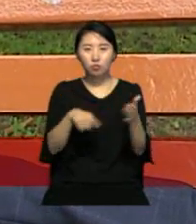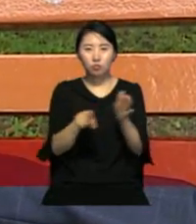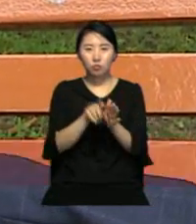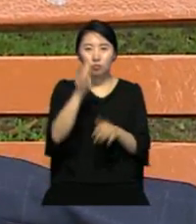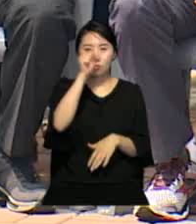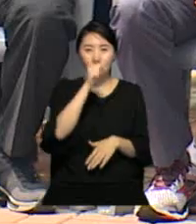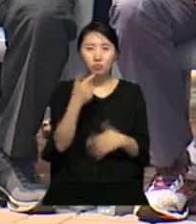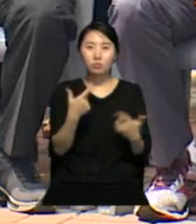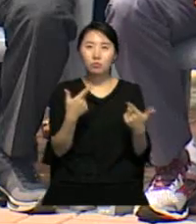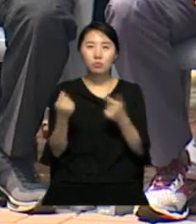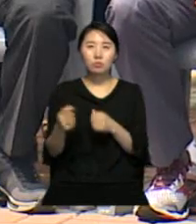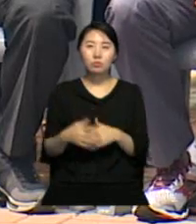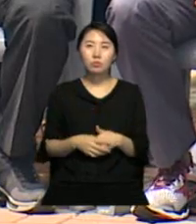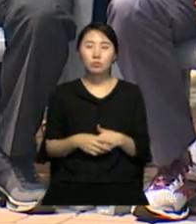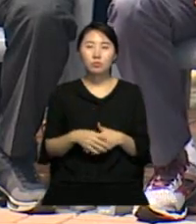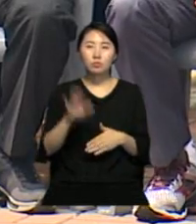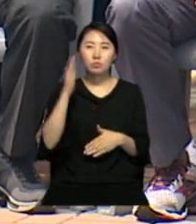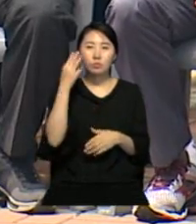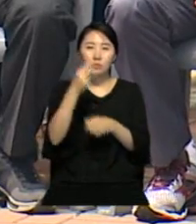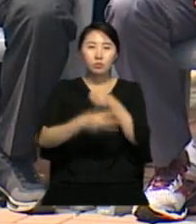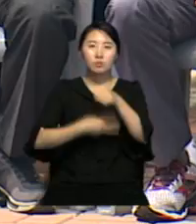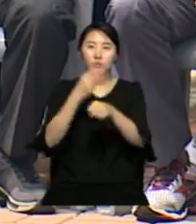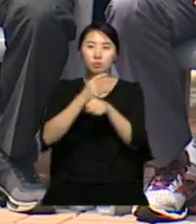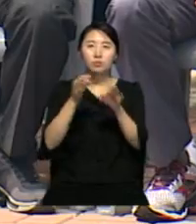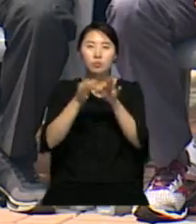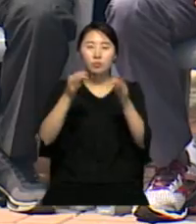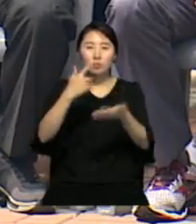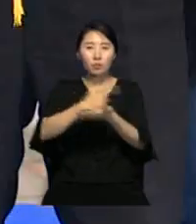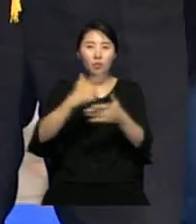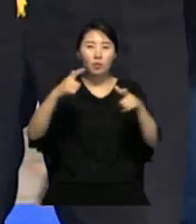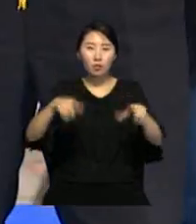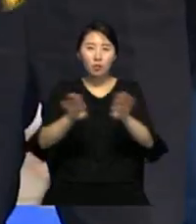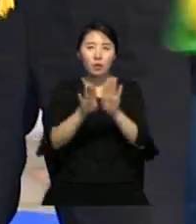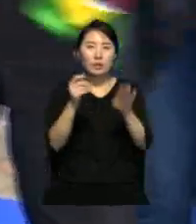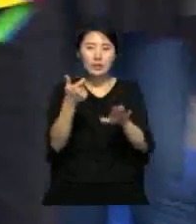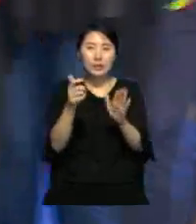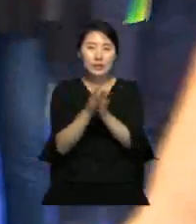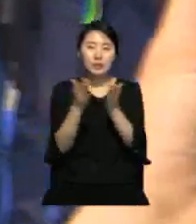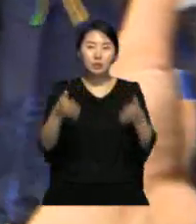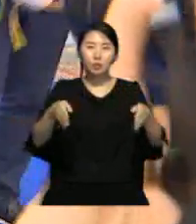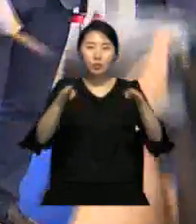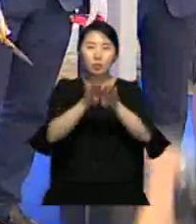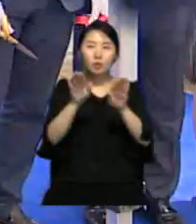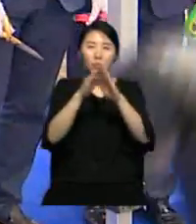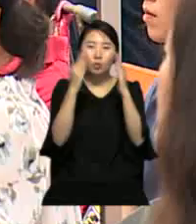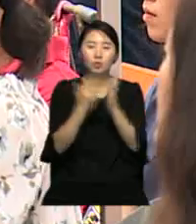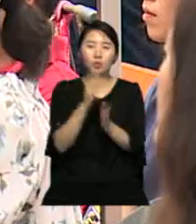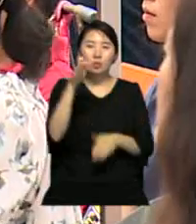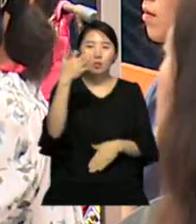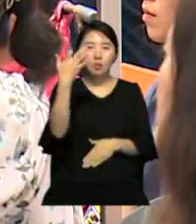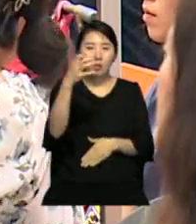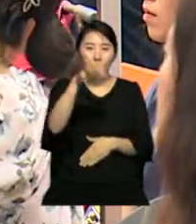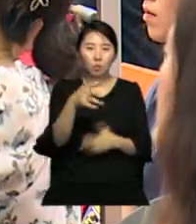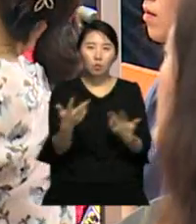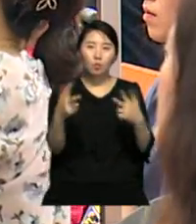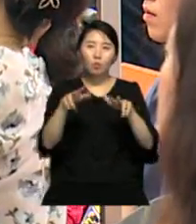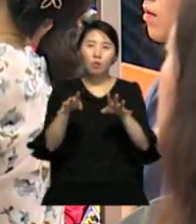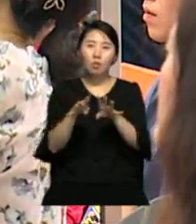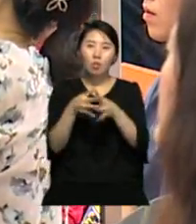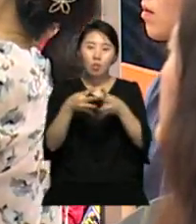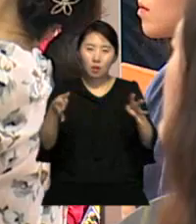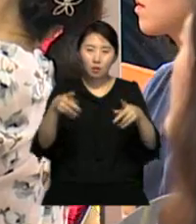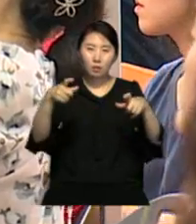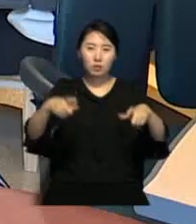굉장히 좋죠. 최근 3년간 노원구 지역에 문 연 작은 도서관은 모두 19곳, 공원과 아파트